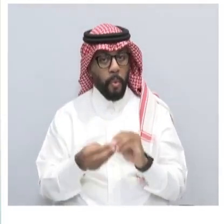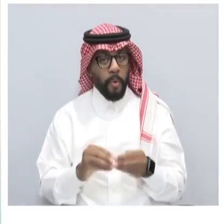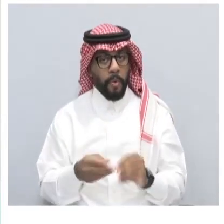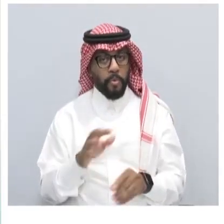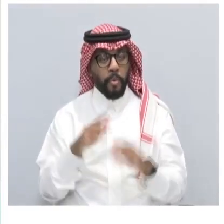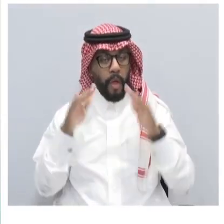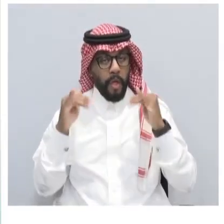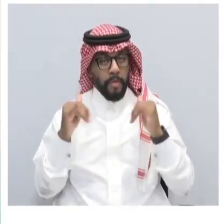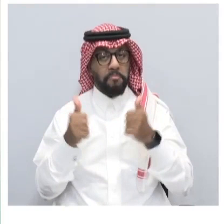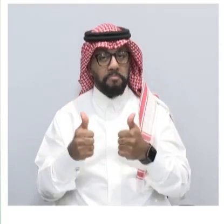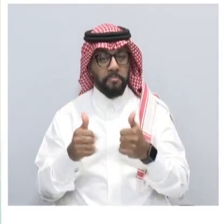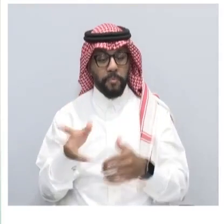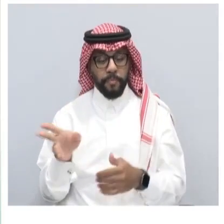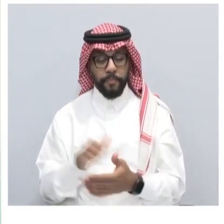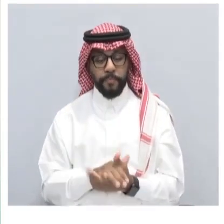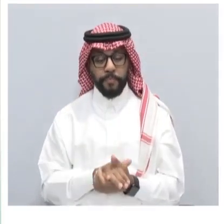اللون الاخضر